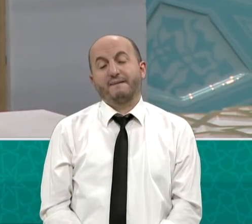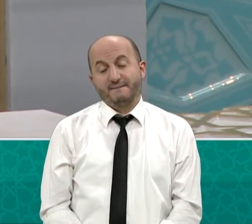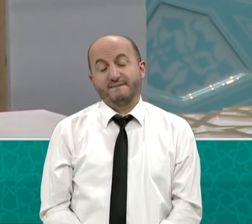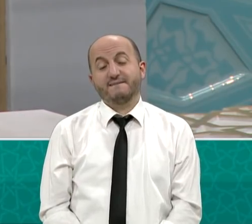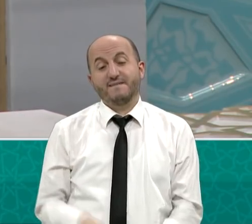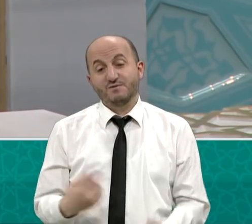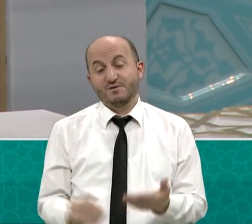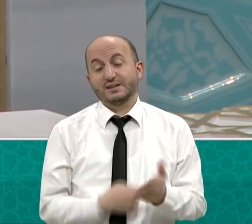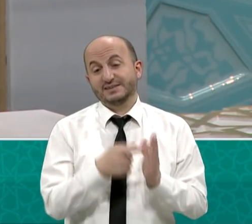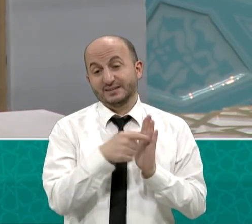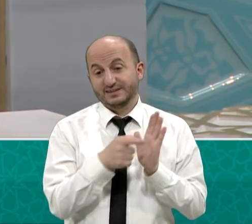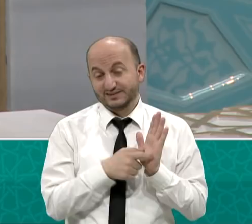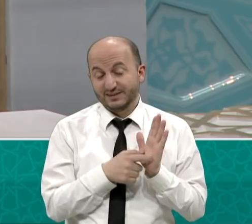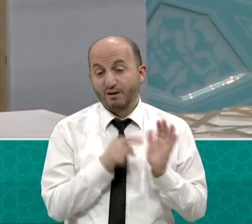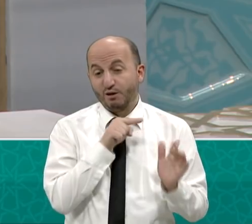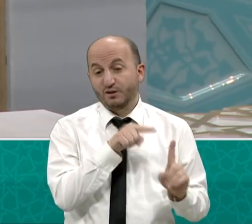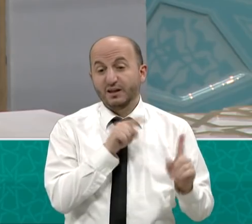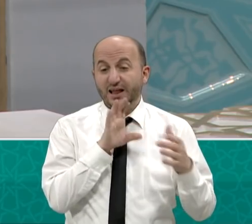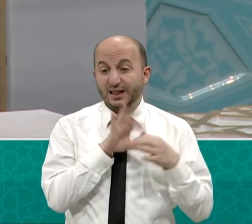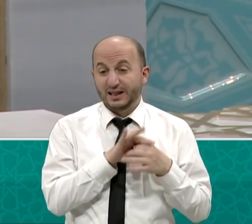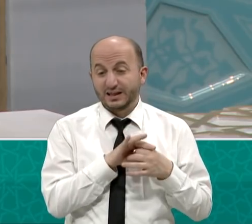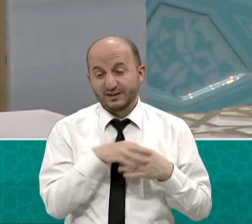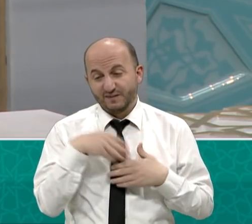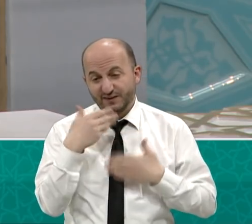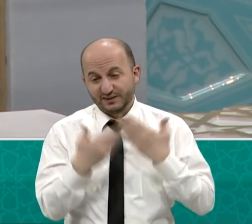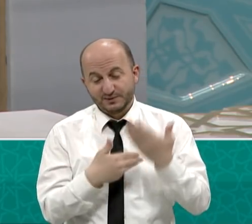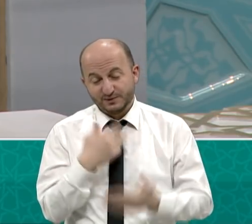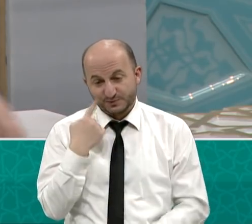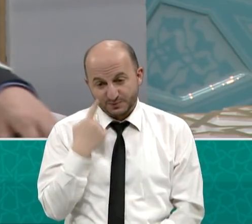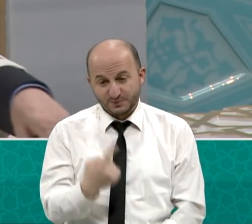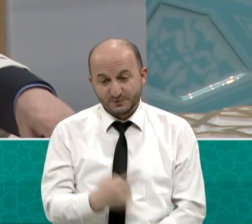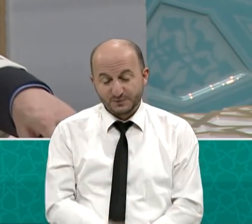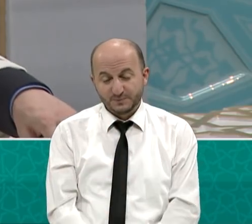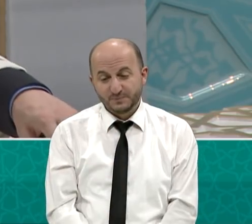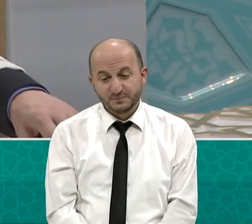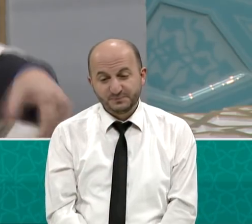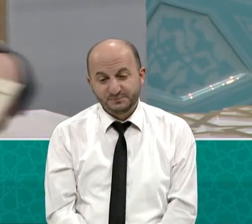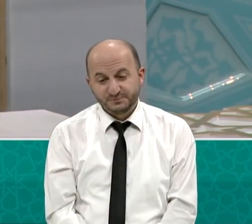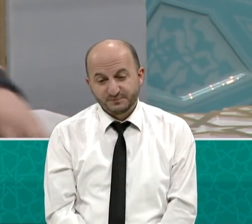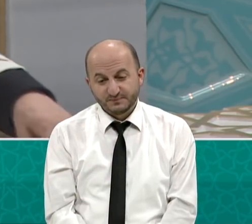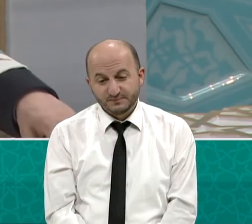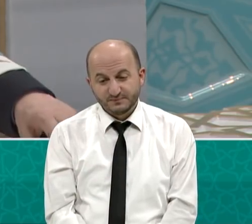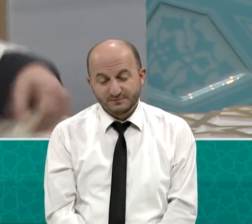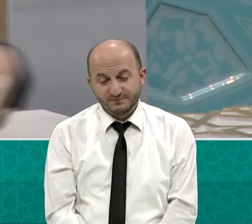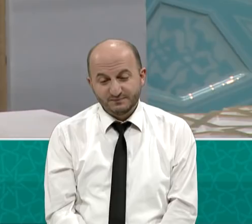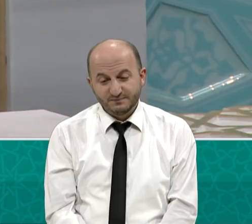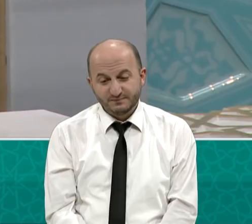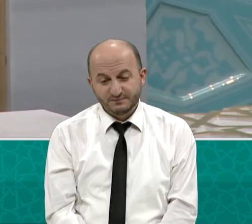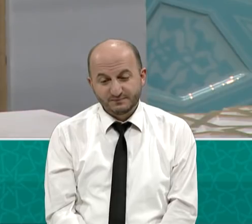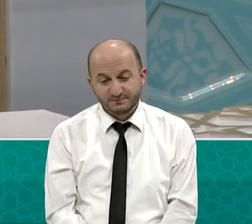ayette onunla alakalı böyle bir ifadenin kullanıldığını görmekteyiz. Ve yine Araf suresinin bir